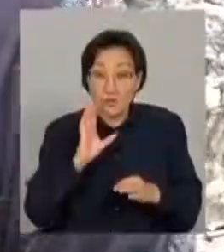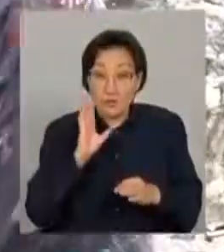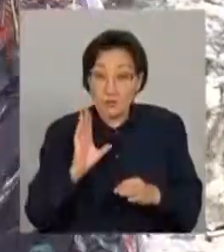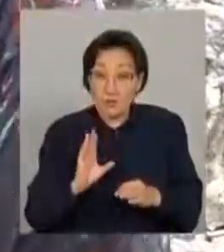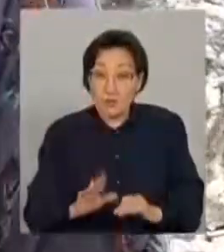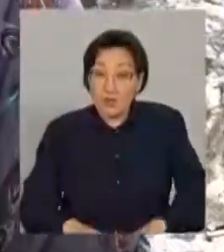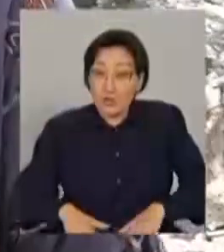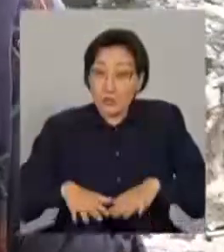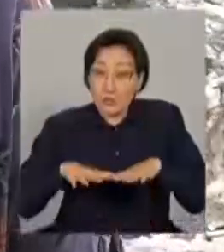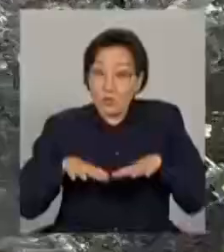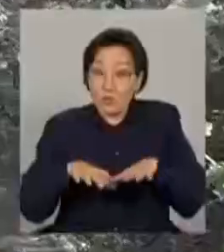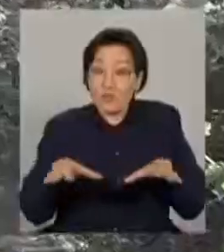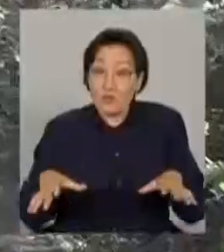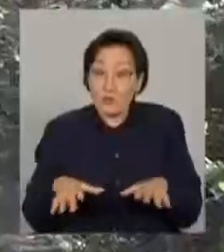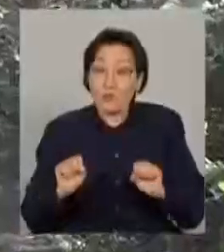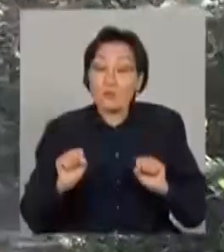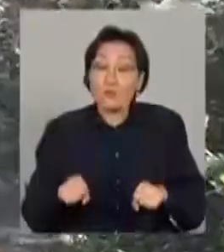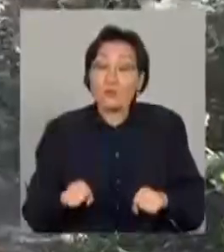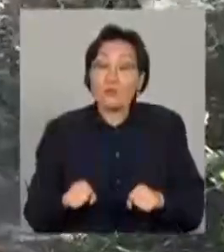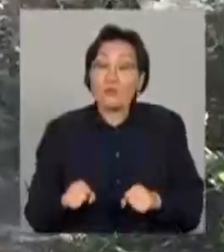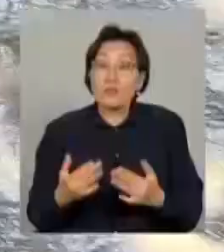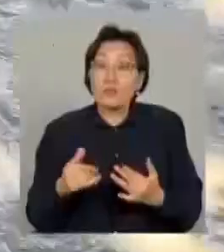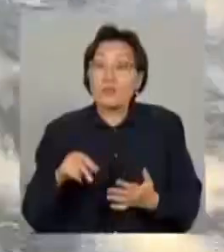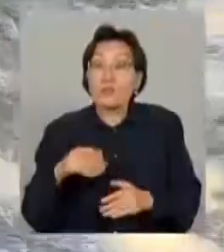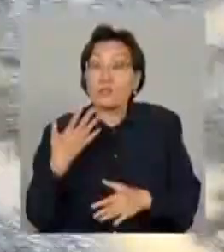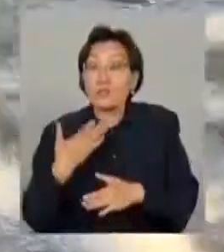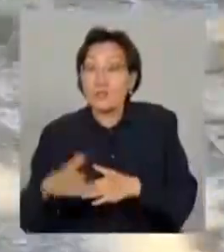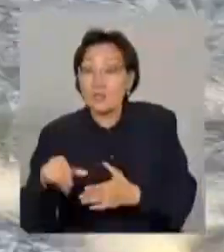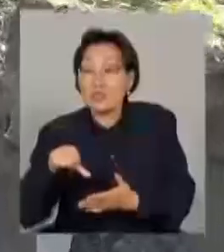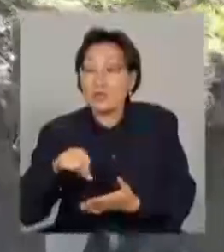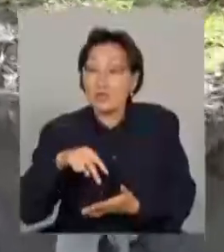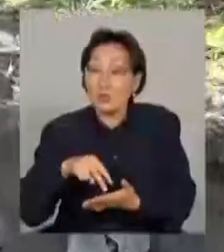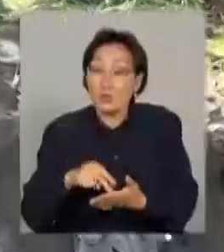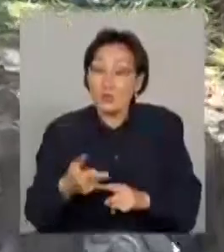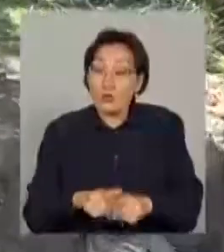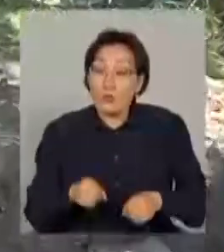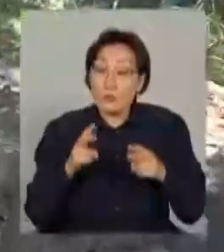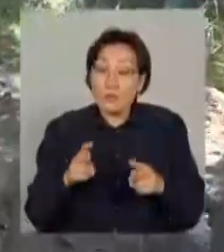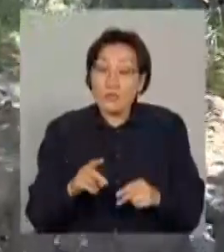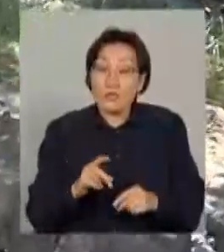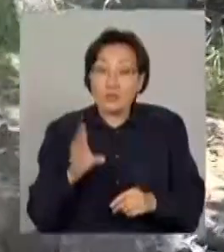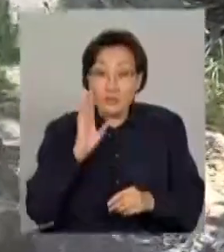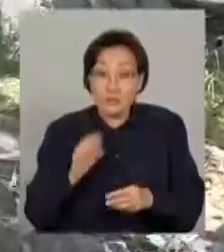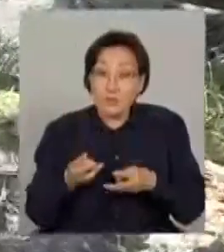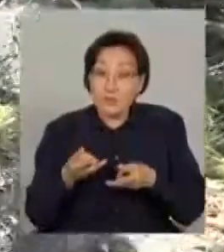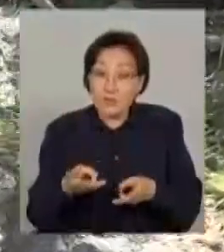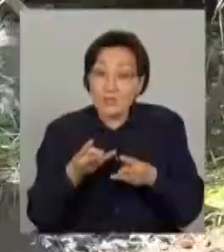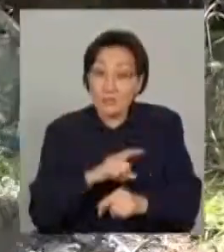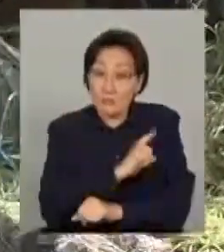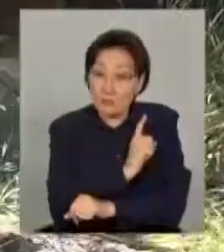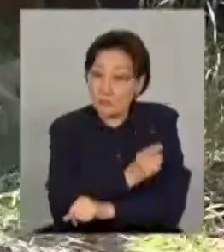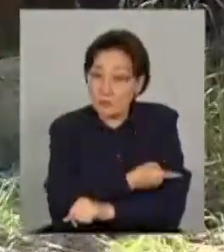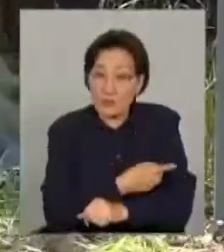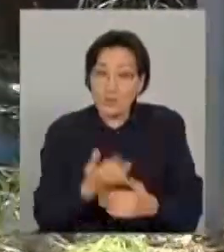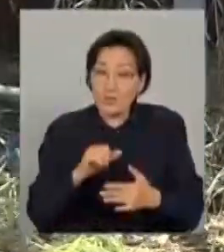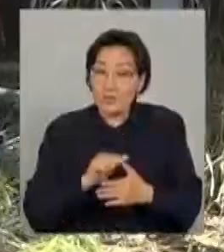үстіге көтеріліп шайып кетуі мүмкін. Мына жерде мен шетінде тұрмын, тұруы да өзі қауіпті. Ағысы қатты өзеннің кесірі қазіргі таңда